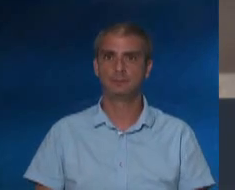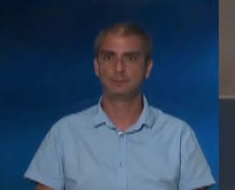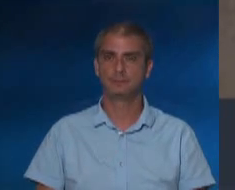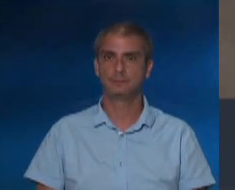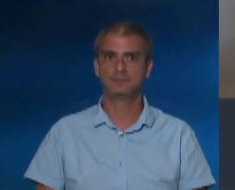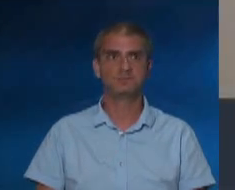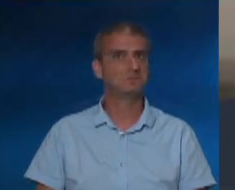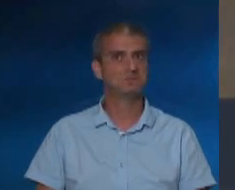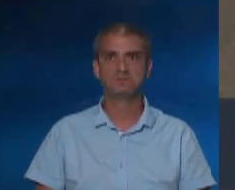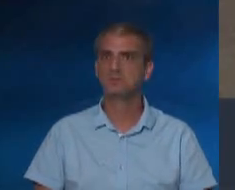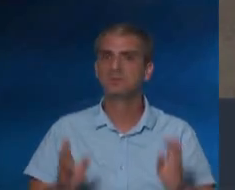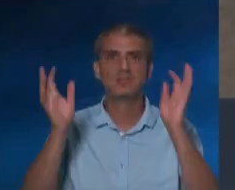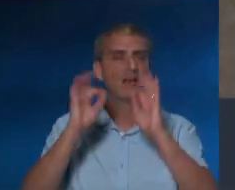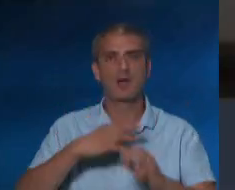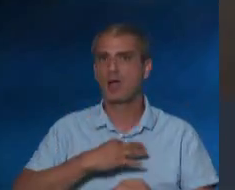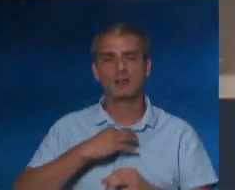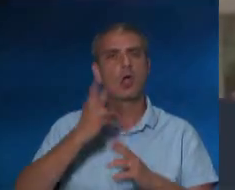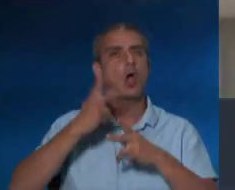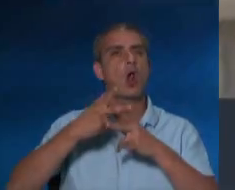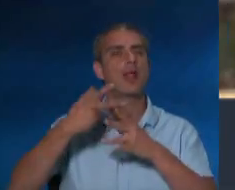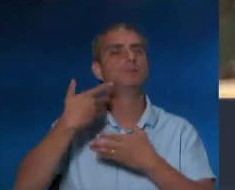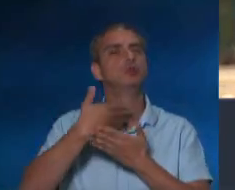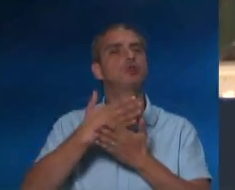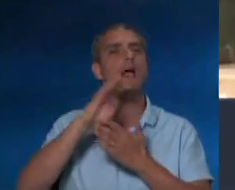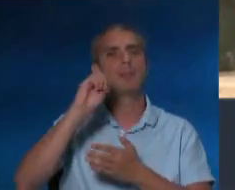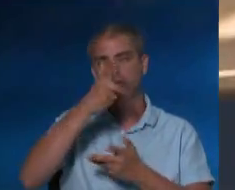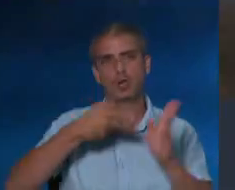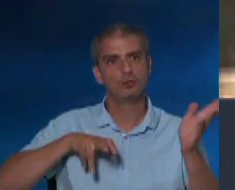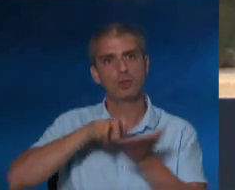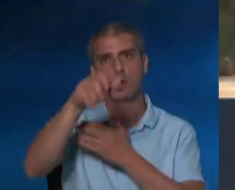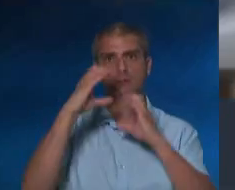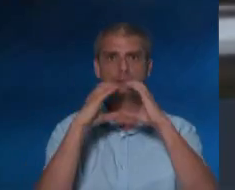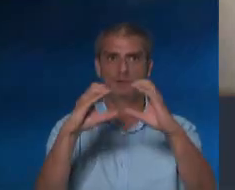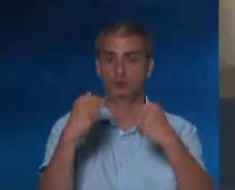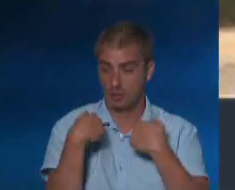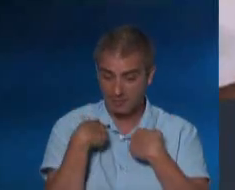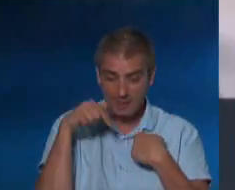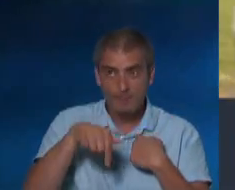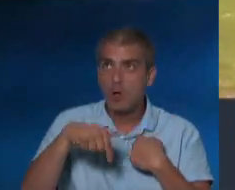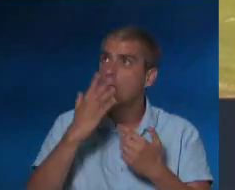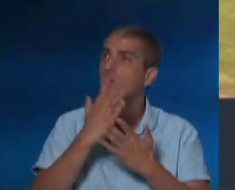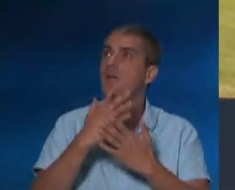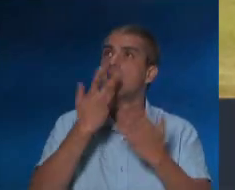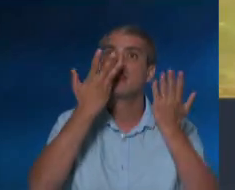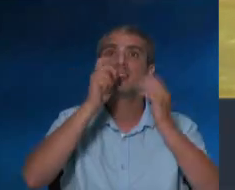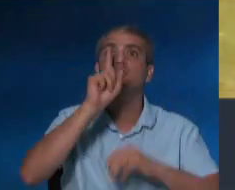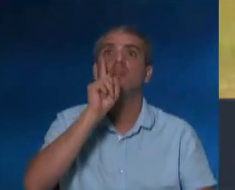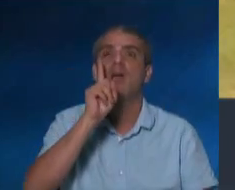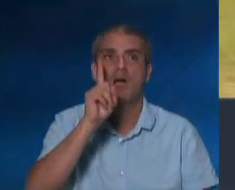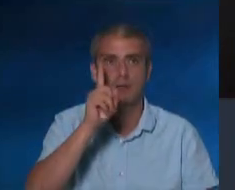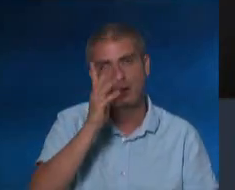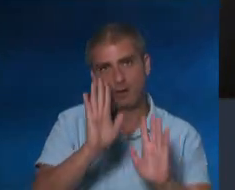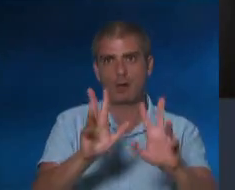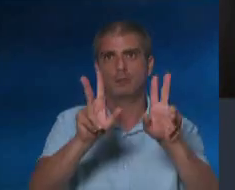אף אחד לא רואה את החולים בשער מנשה כשהם חוצים את הכביש. אני פה משנת 91, וזה